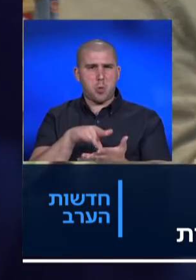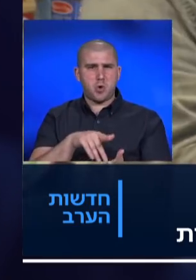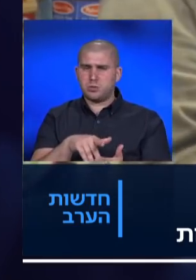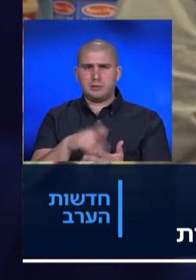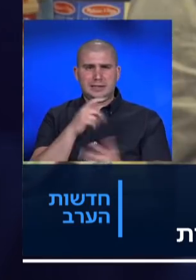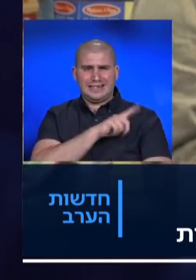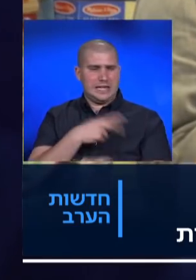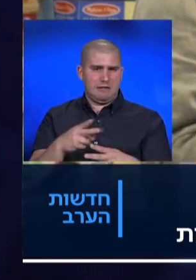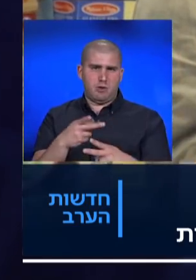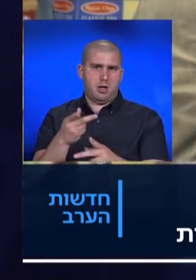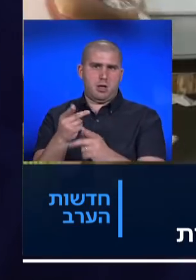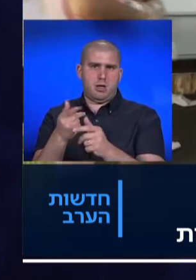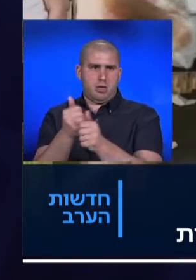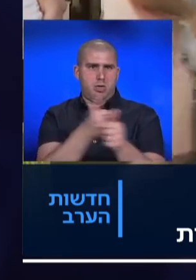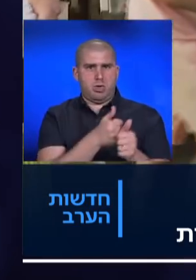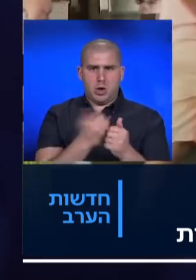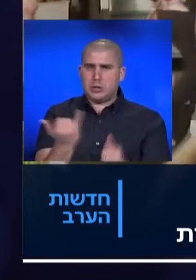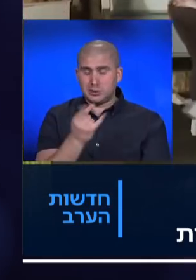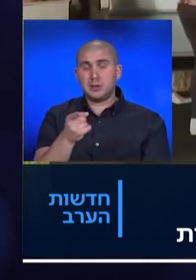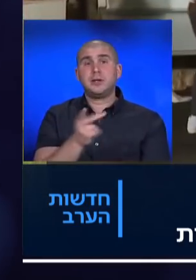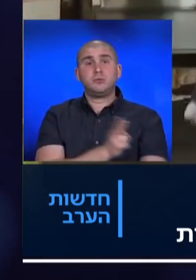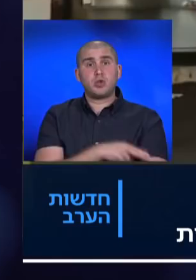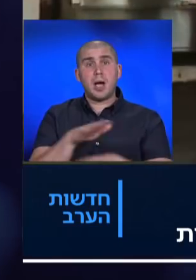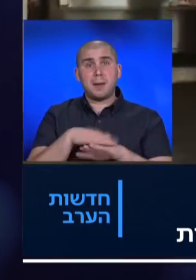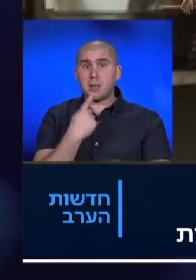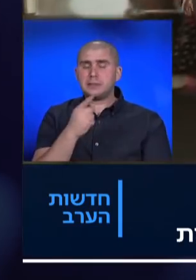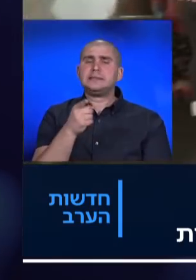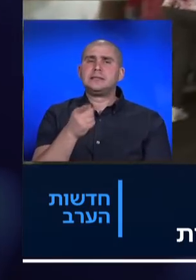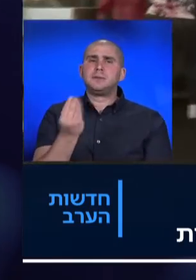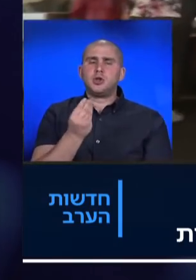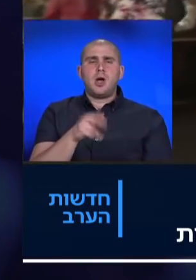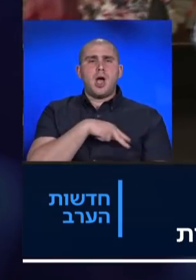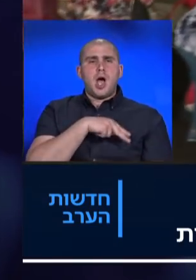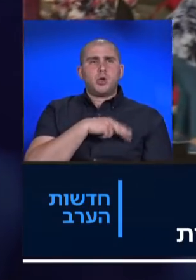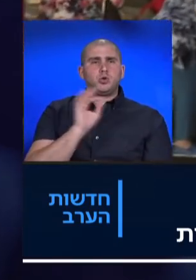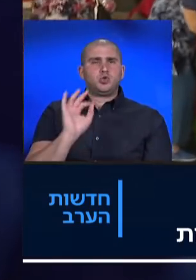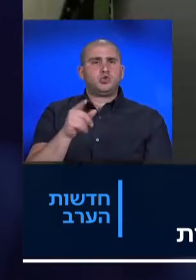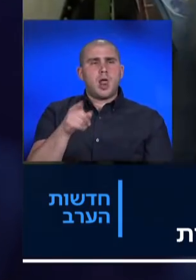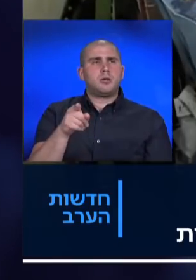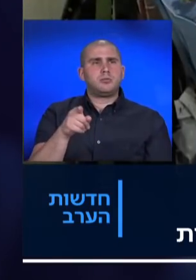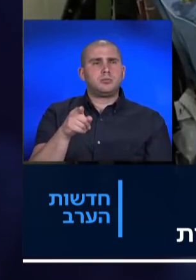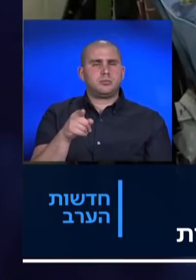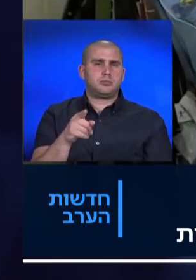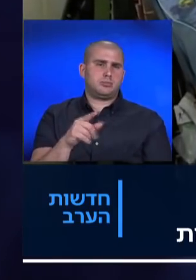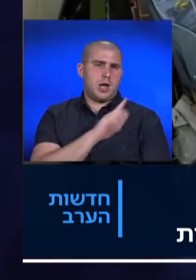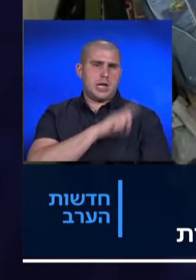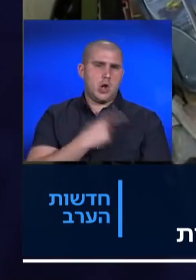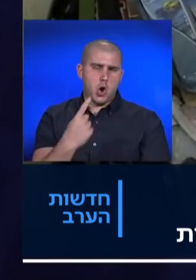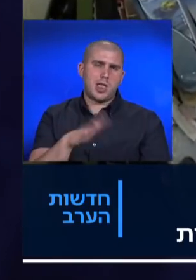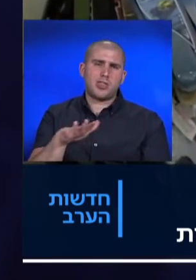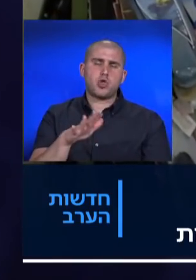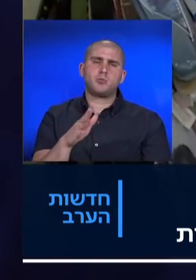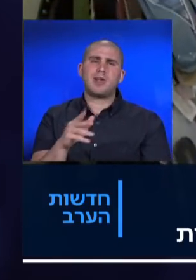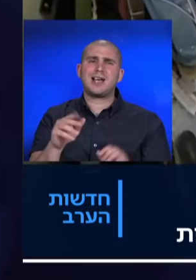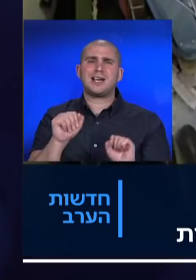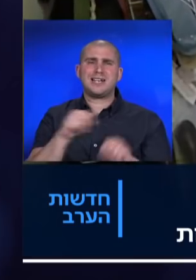בזה. בהתחלה המשטרה סברה שזה משהו שאמור להיות מופקד אצל הרשויות המקומיות, בתחום של רישוי עסקים, גם המשטרה חוזרת